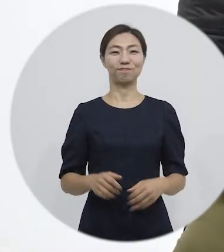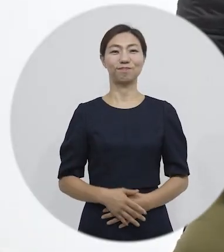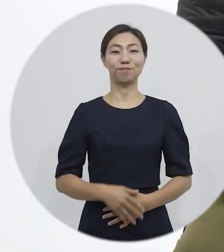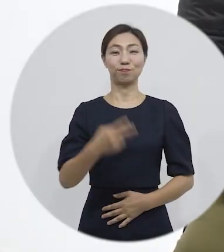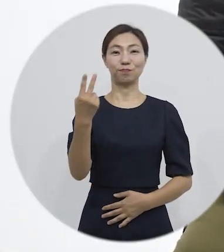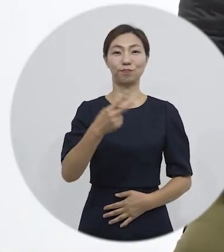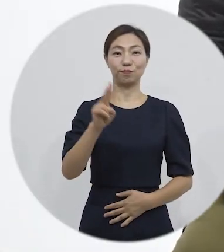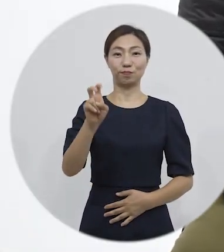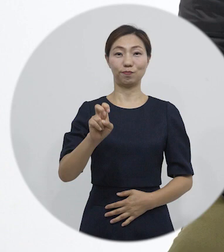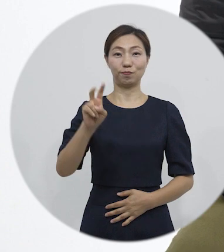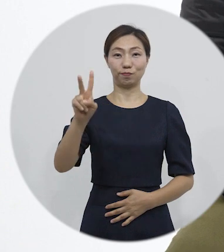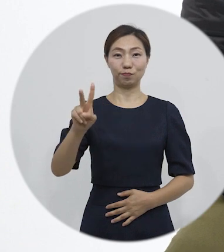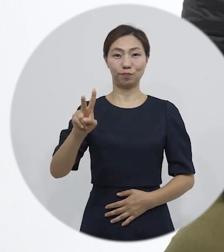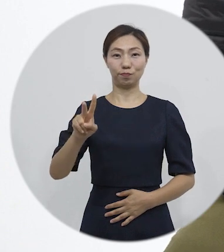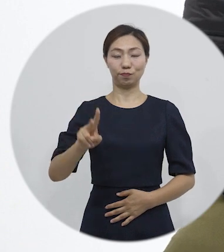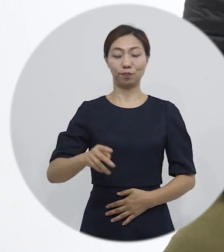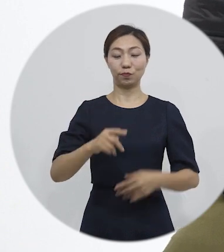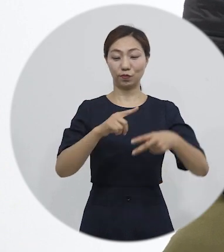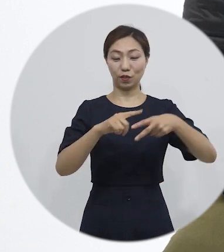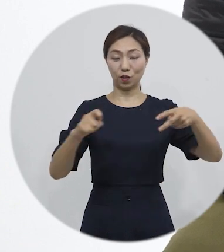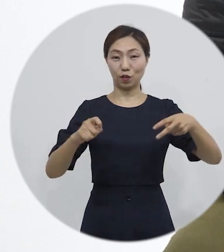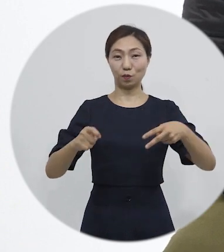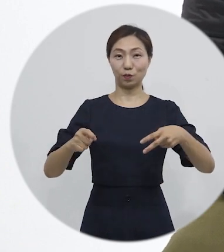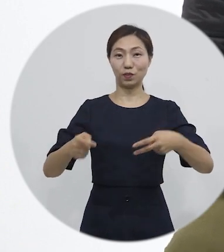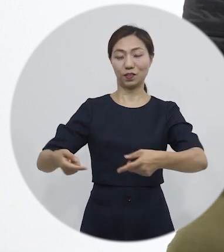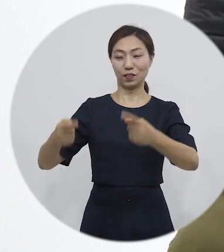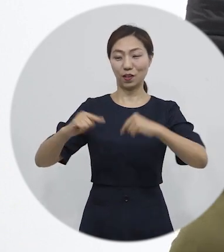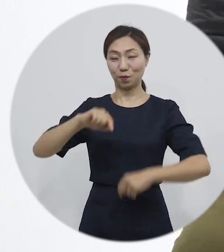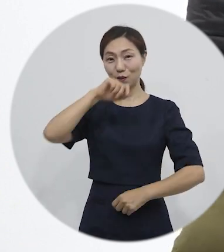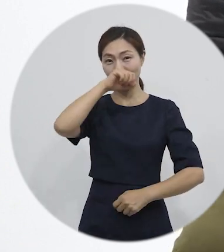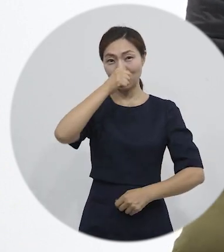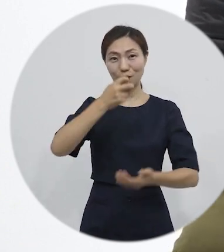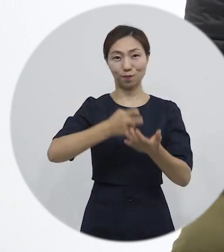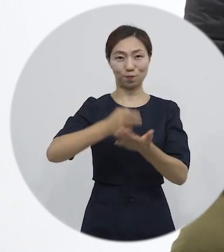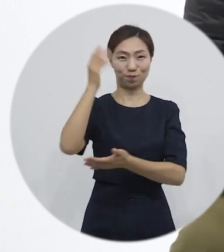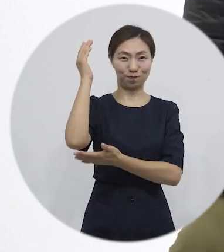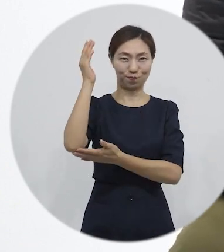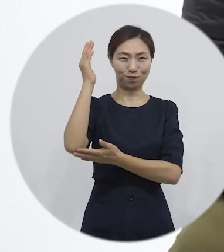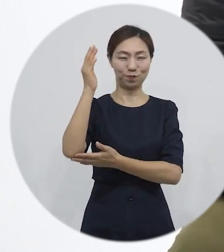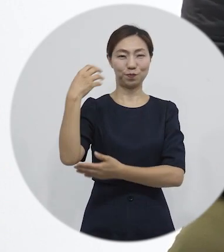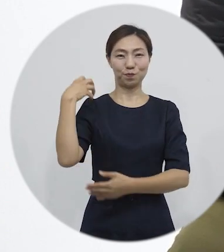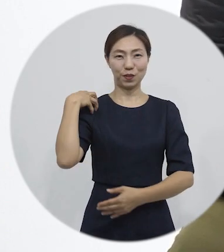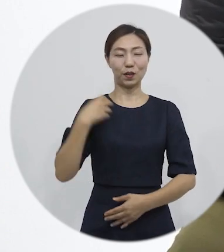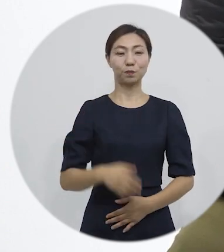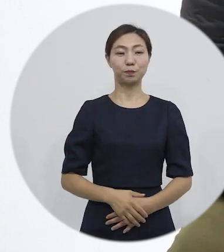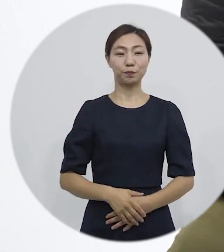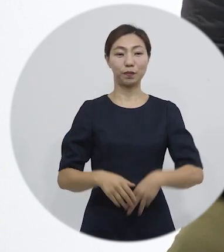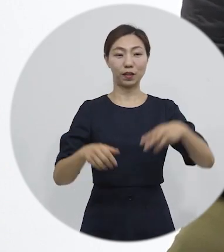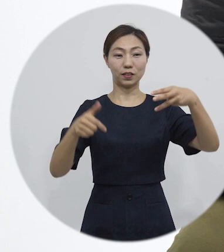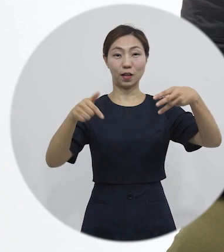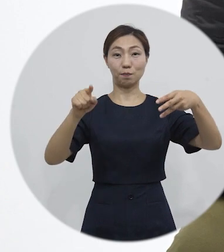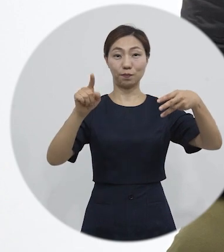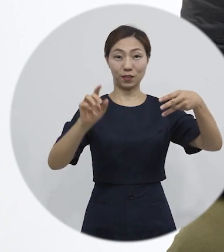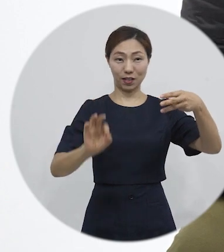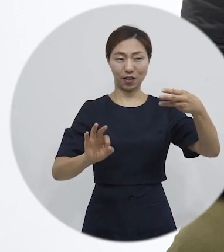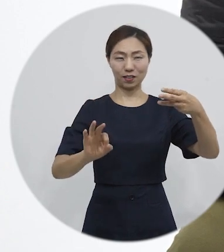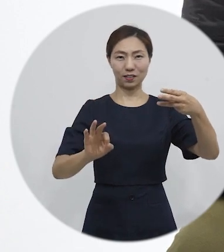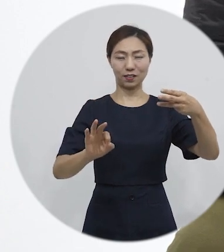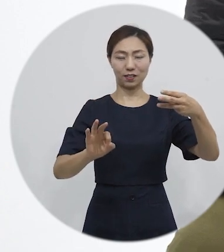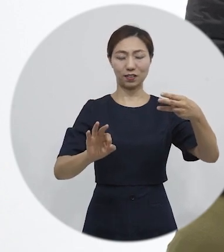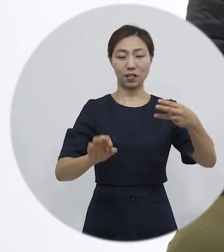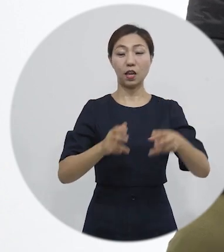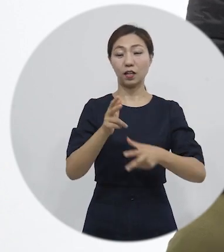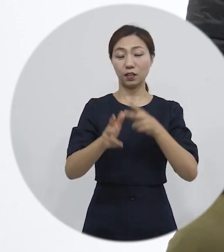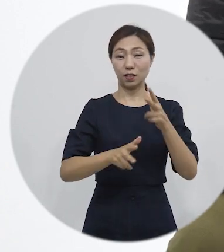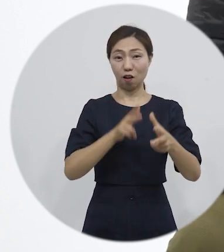예, 안녕하세요. 2022년 서대문구 참여예산제 학교로 또 뵙게 됐습니다. 이번 시간은 참여예산 사업을